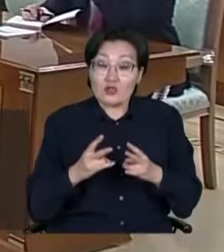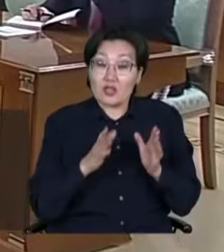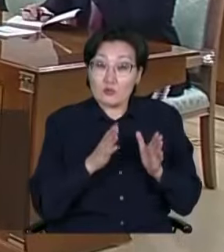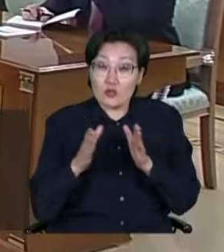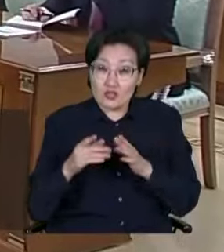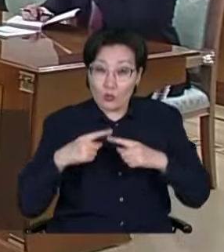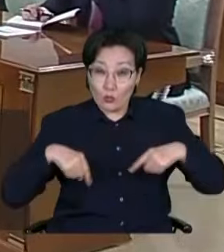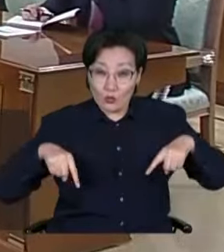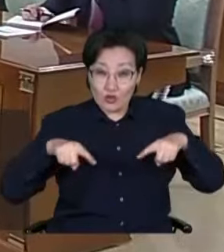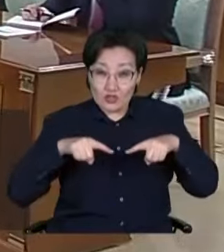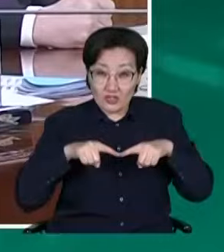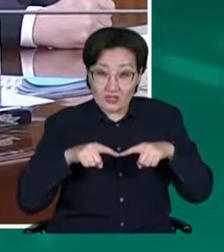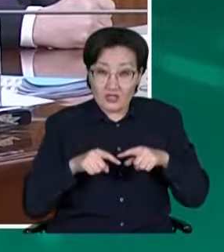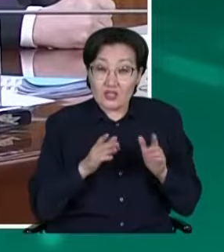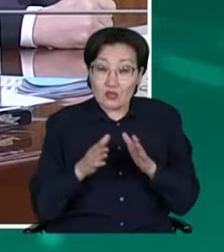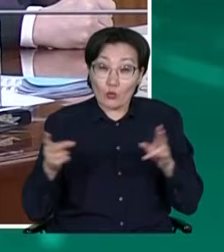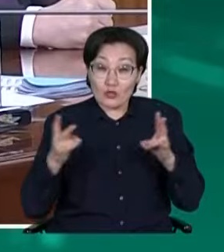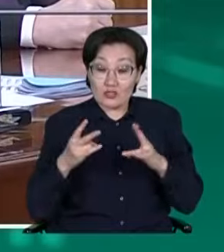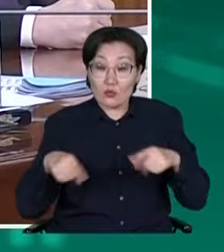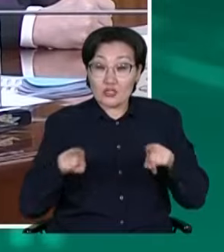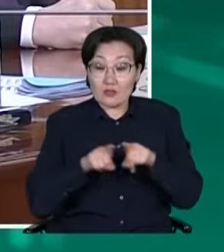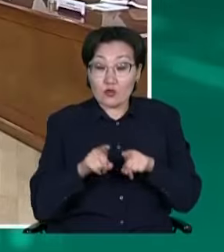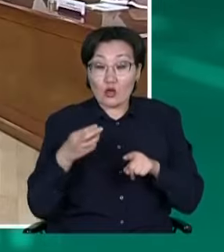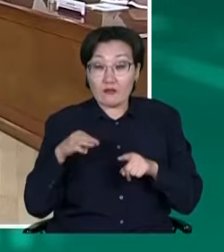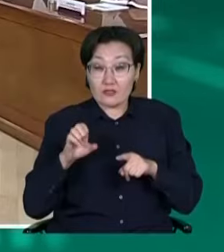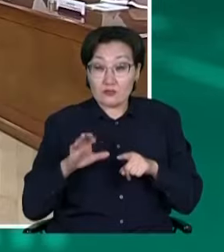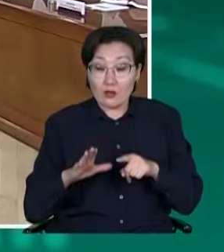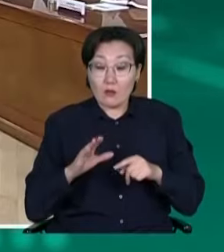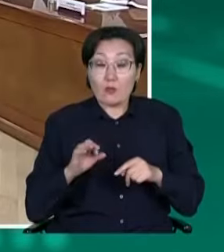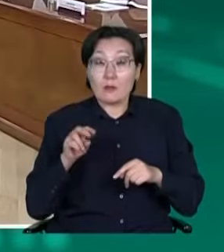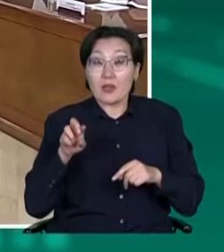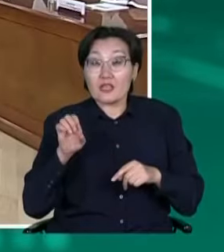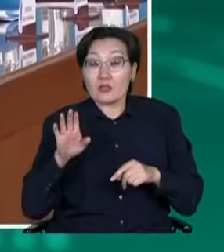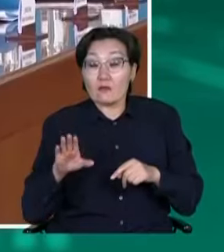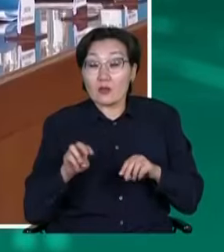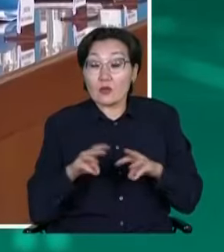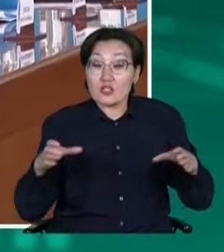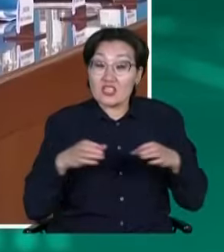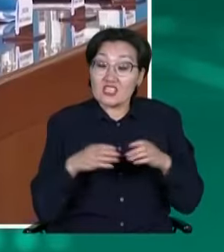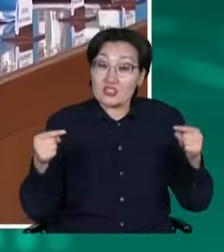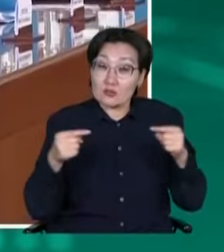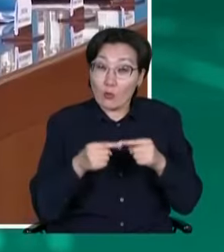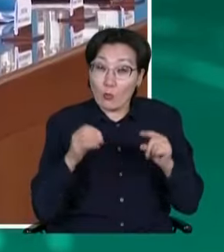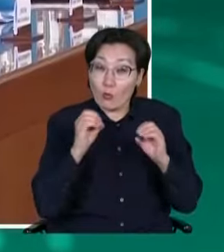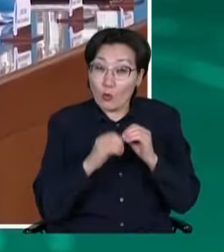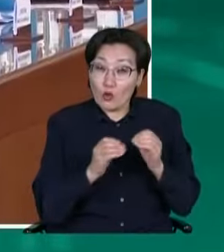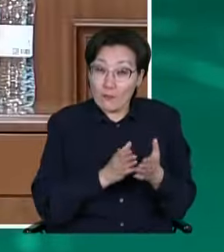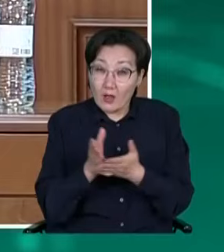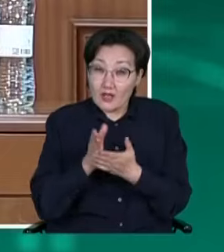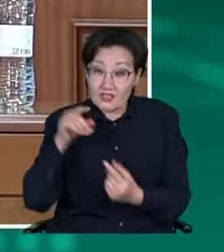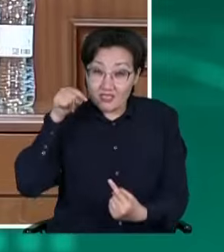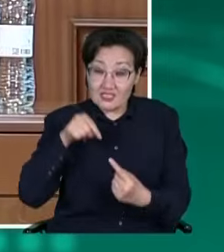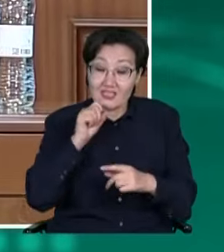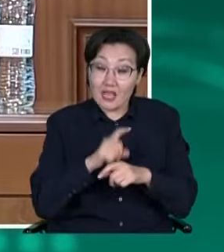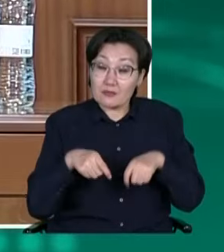орта қалыптастыру керек. Осылайша Қасым Жомарт Тоқаев Олжас Бектеновтың командасына нақты 10 бағыт бойынша